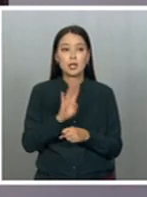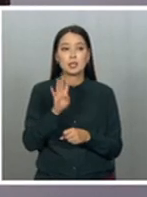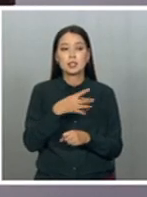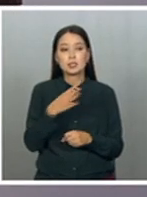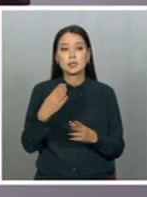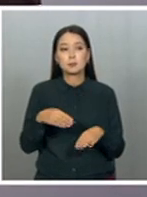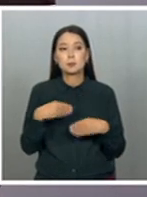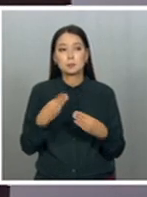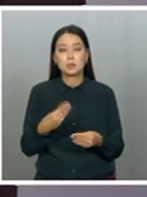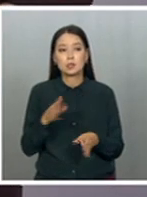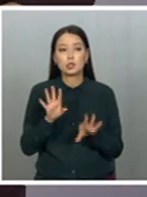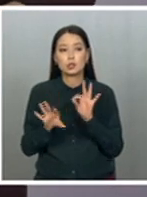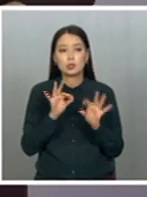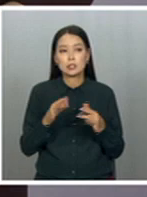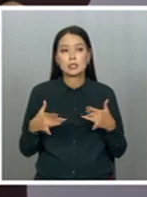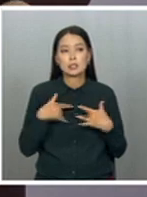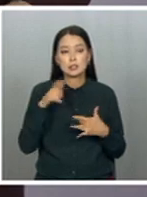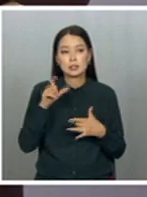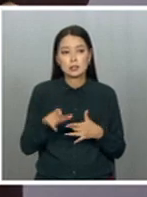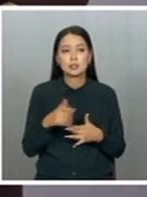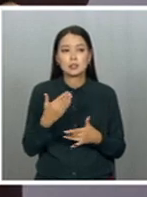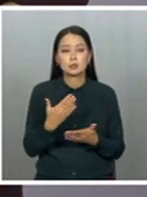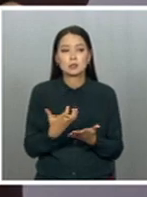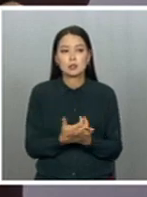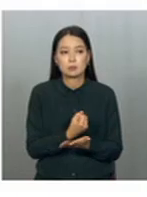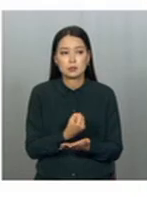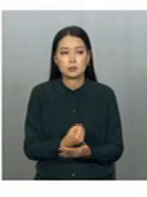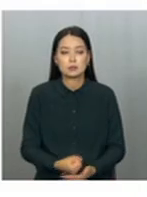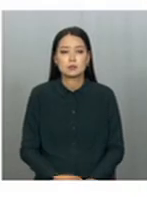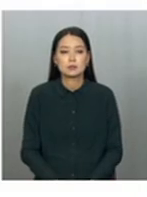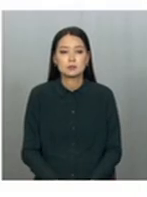берілген үзіндіден кейіпкер бейнесін табыңыздар.